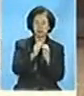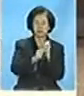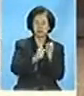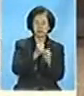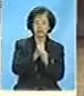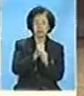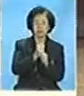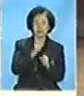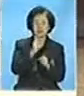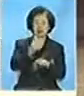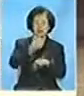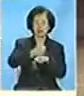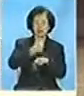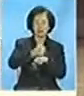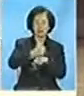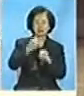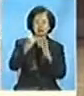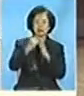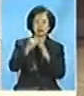วัดกำแพงเพชร